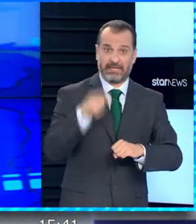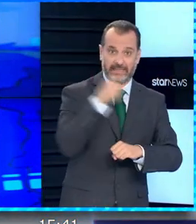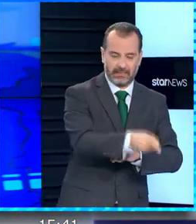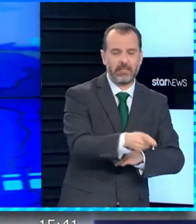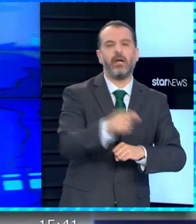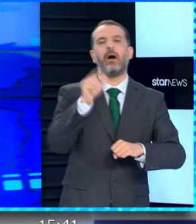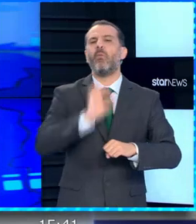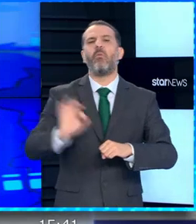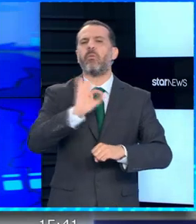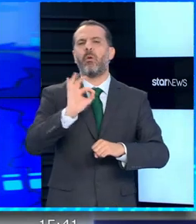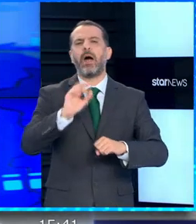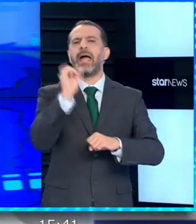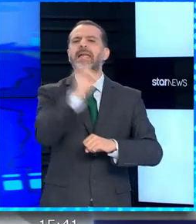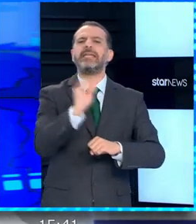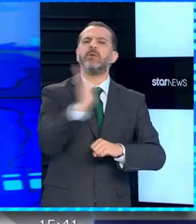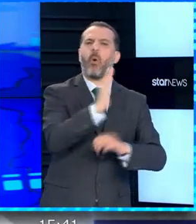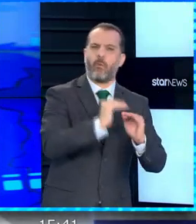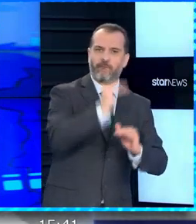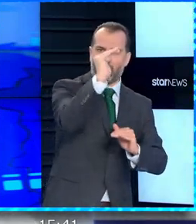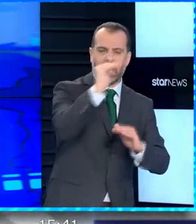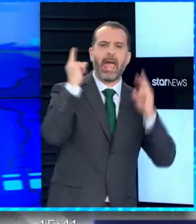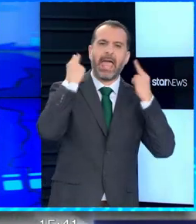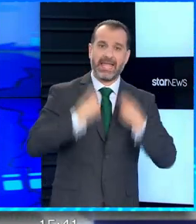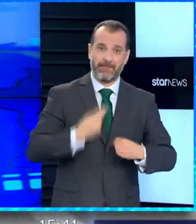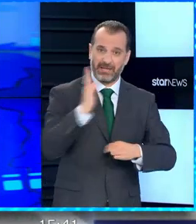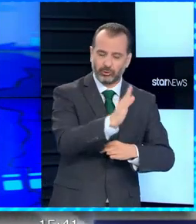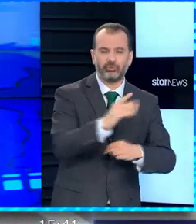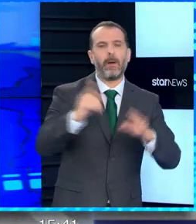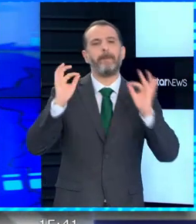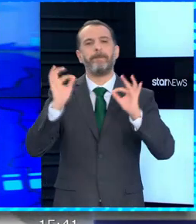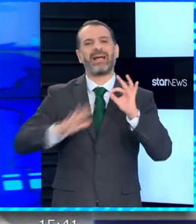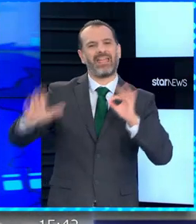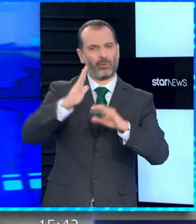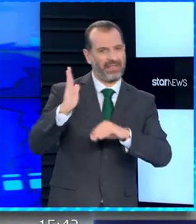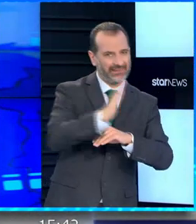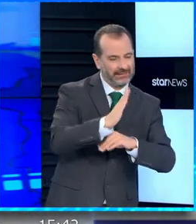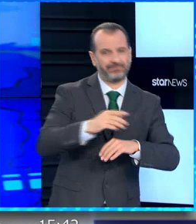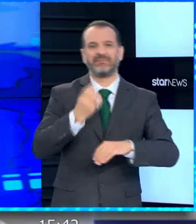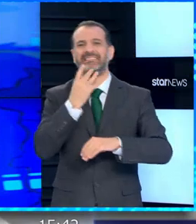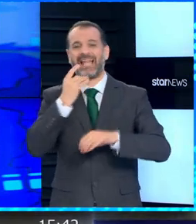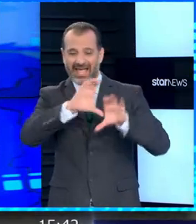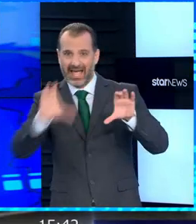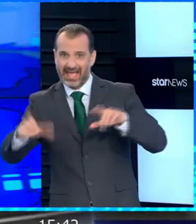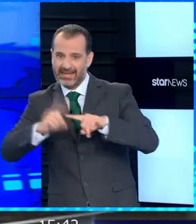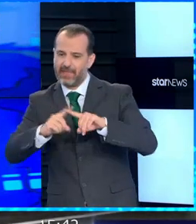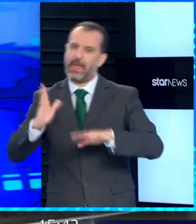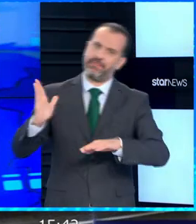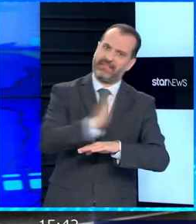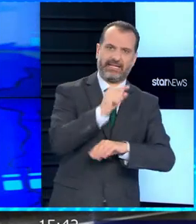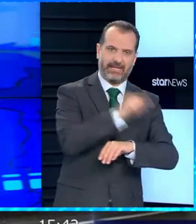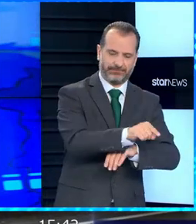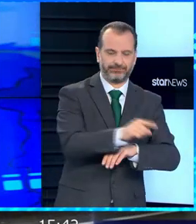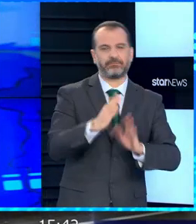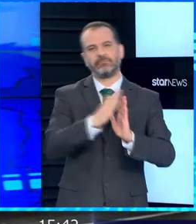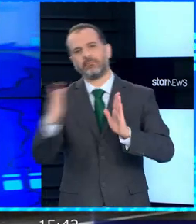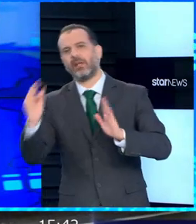επηρεαστούν είναι το Βόρειο Ιόνιο, η Ήπειρος, η Δυτική Μακεδονία και η Δυτική Στερεά. Και από αργά το απόγευμα η